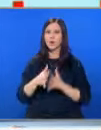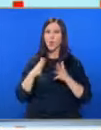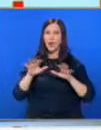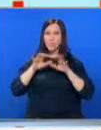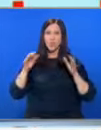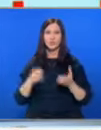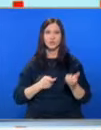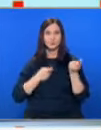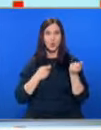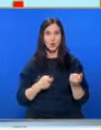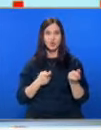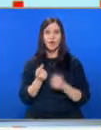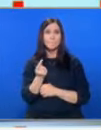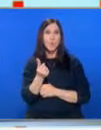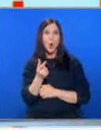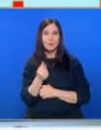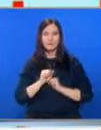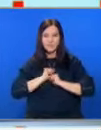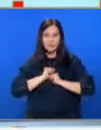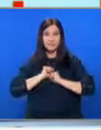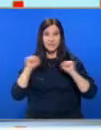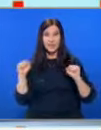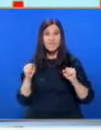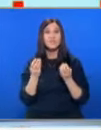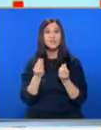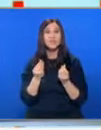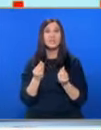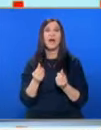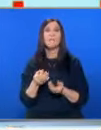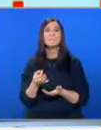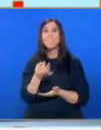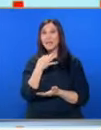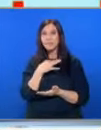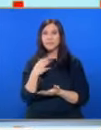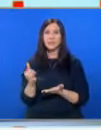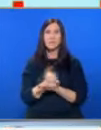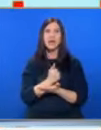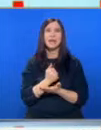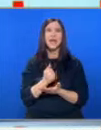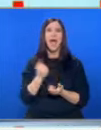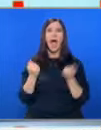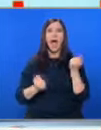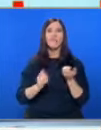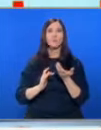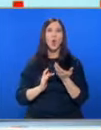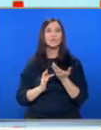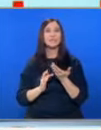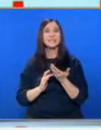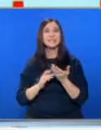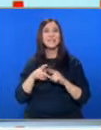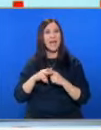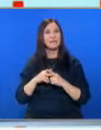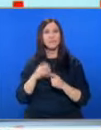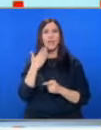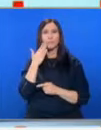Голямо количество оръжие, боеприпаси, взривни вещества и метамфетамин са открити в автосервис в ямболското село Дражево.